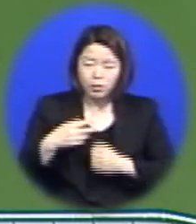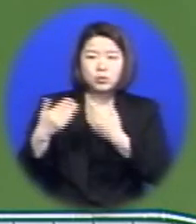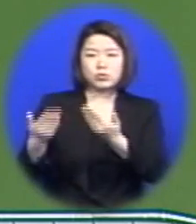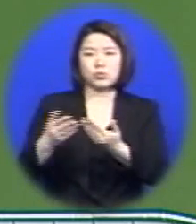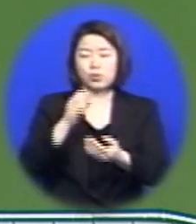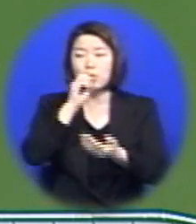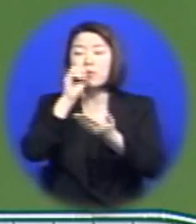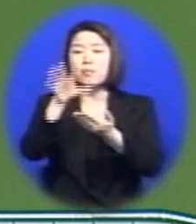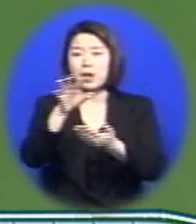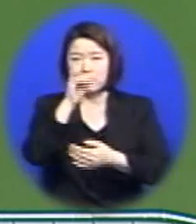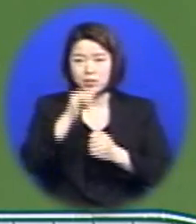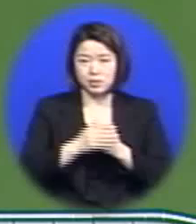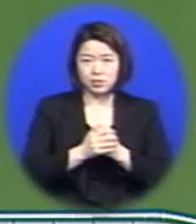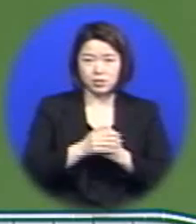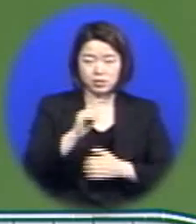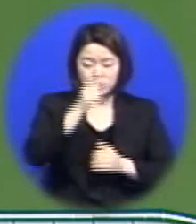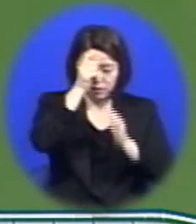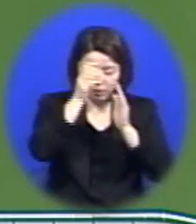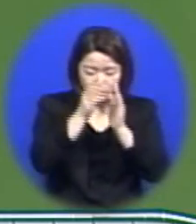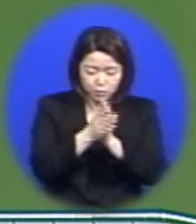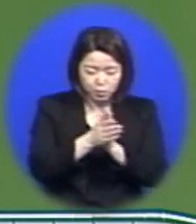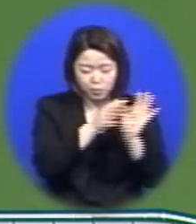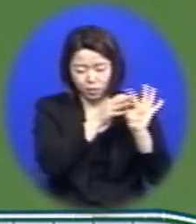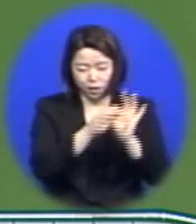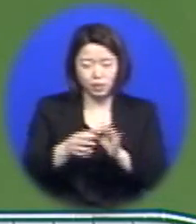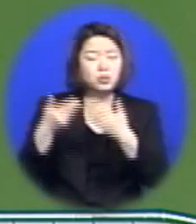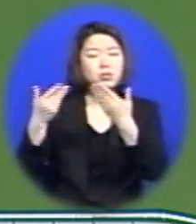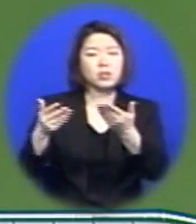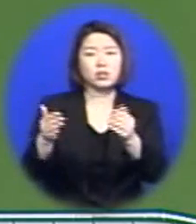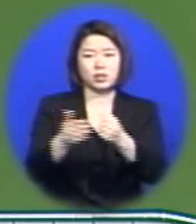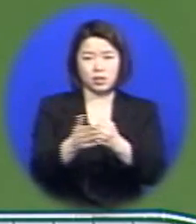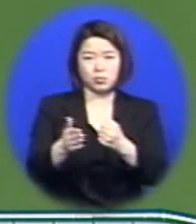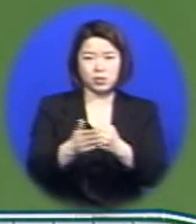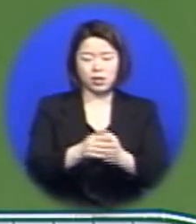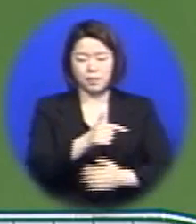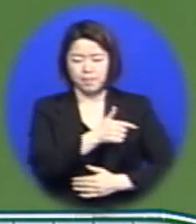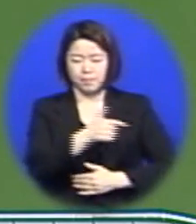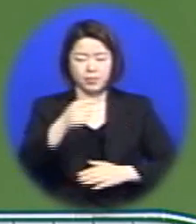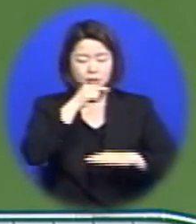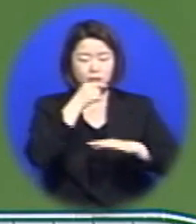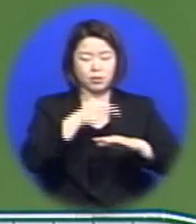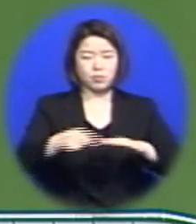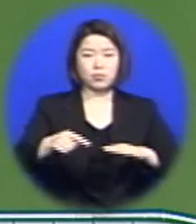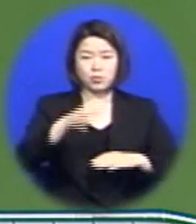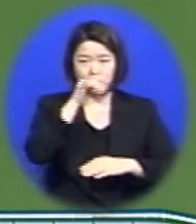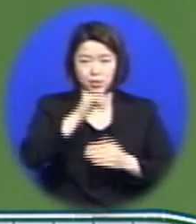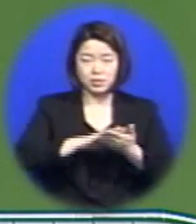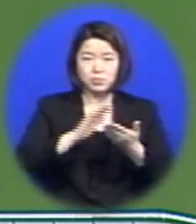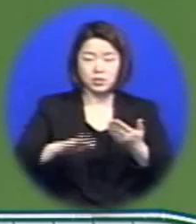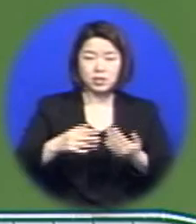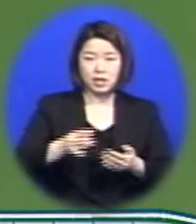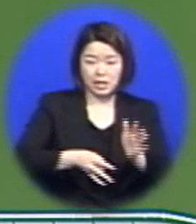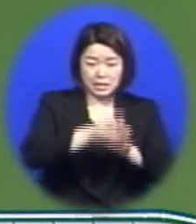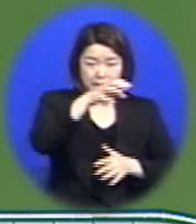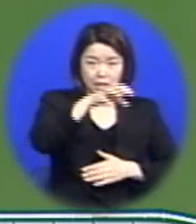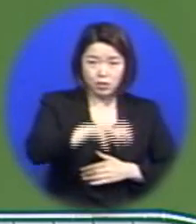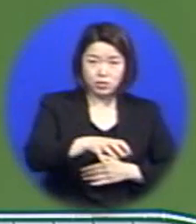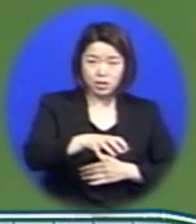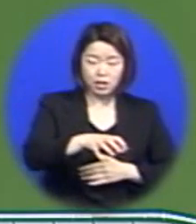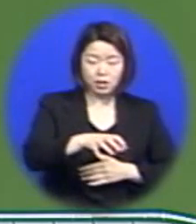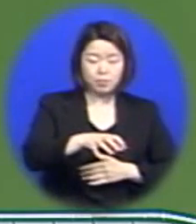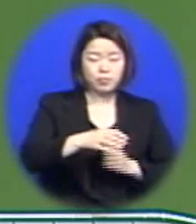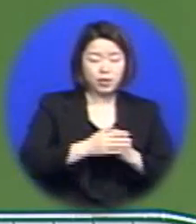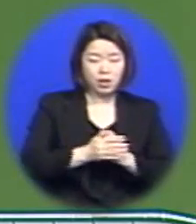이야기입니다 그를 때문에 대단한 민족이 예루살렘으로 돌아가게 해달라는 기도를